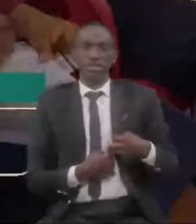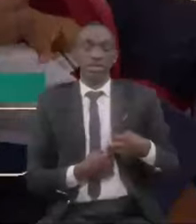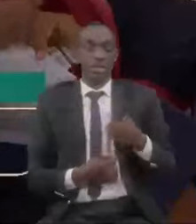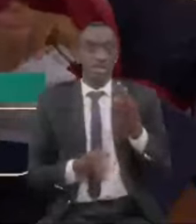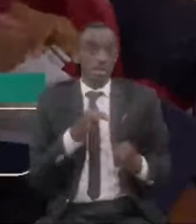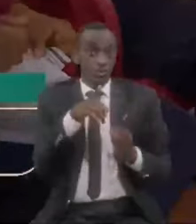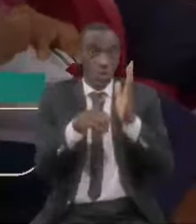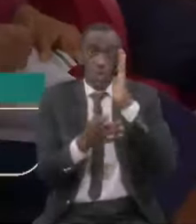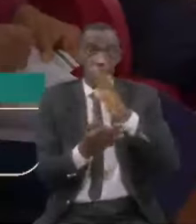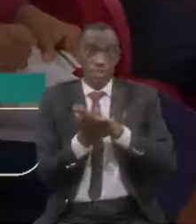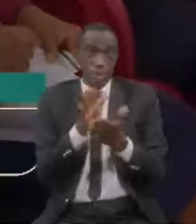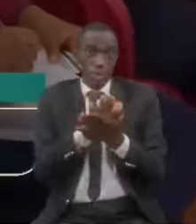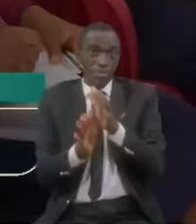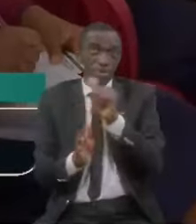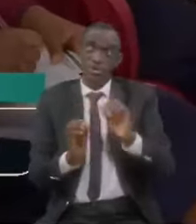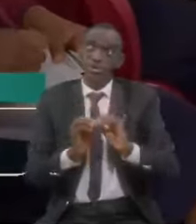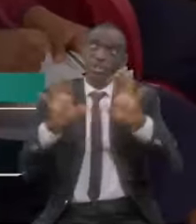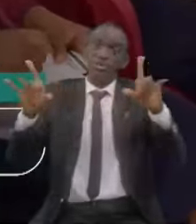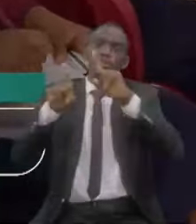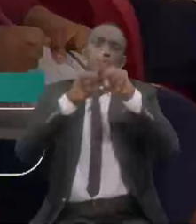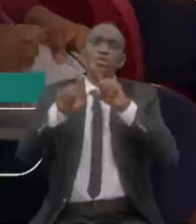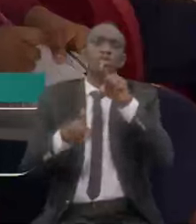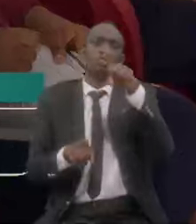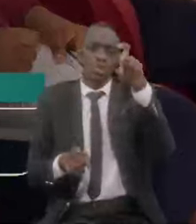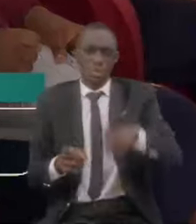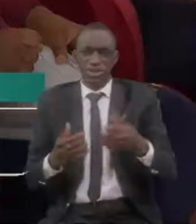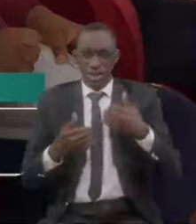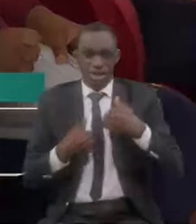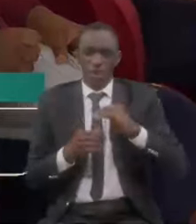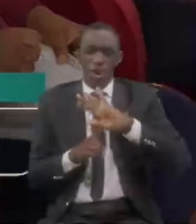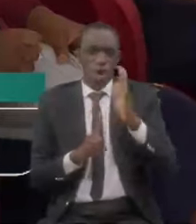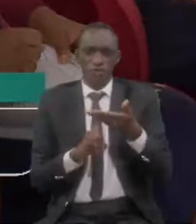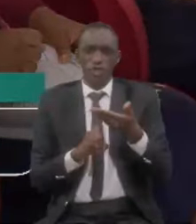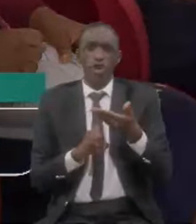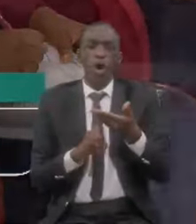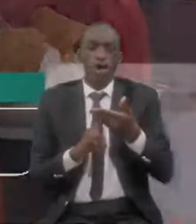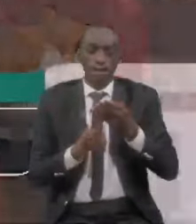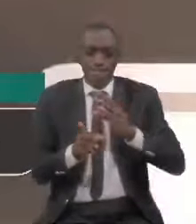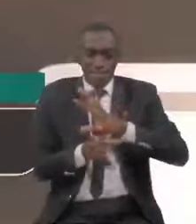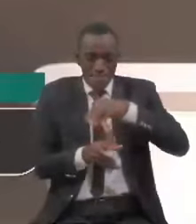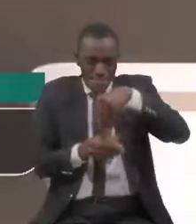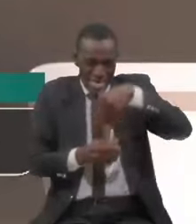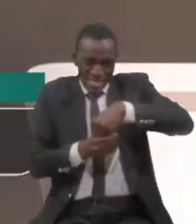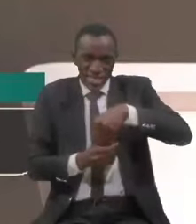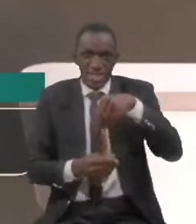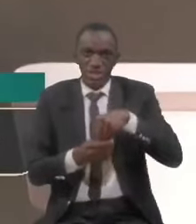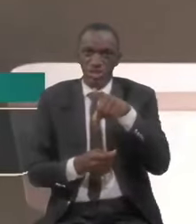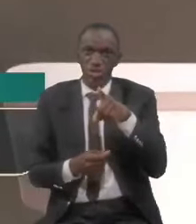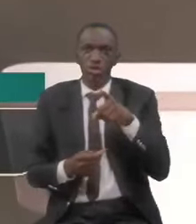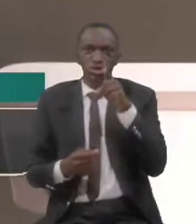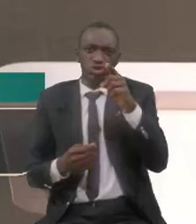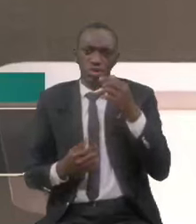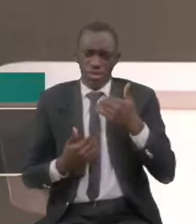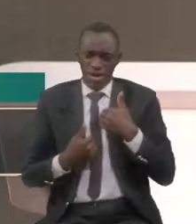devenir une étoile brillante, il faut qu'il y ait une conviction plantée en toi à la conversion. Et tu te